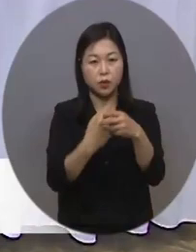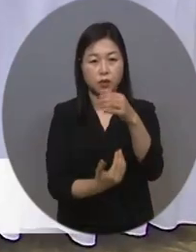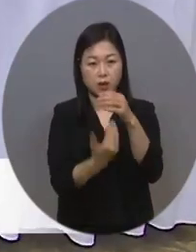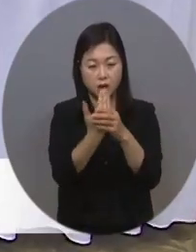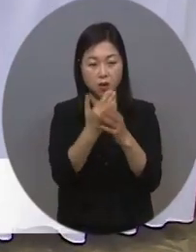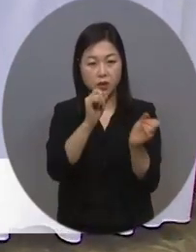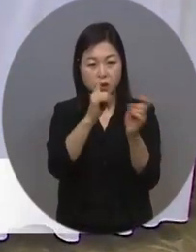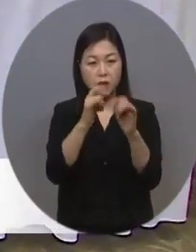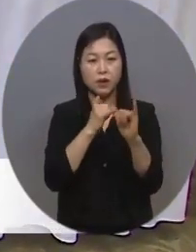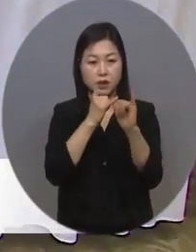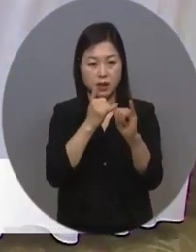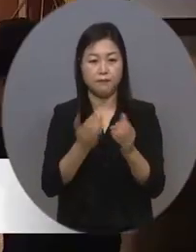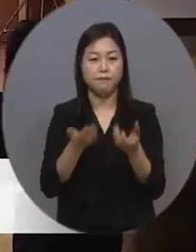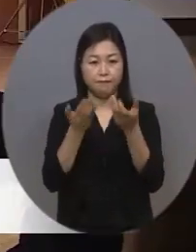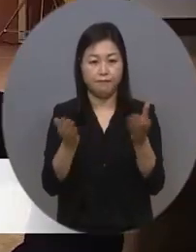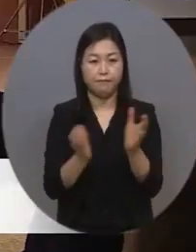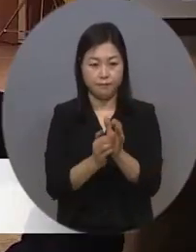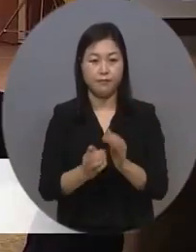시상식을 개최했습니다.